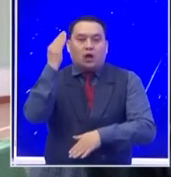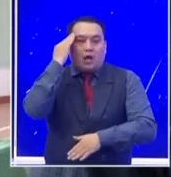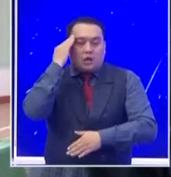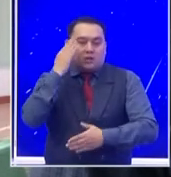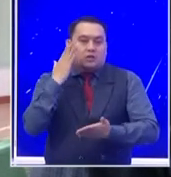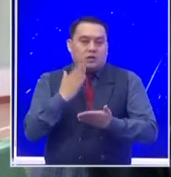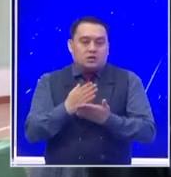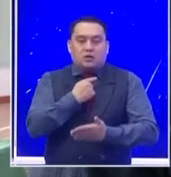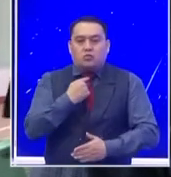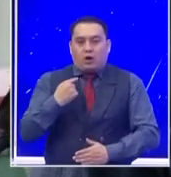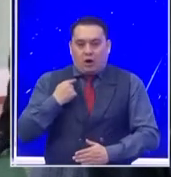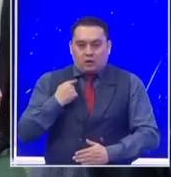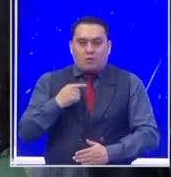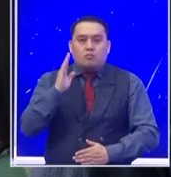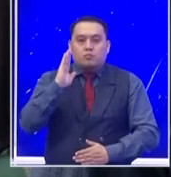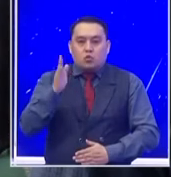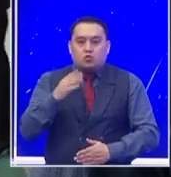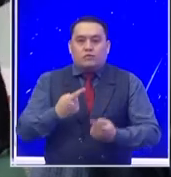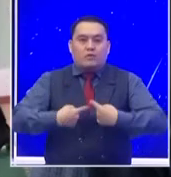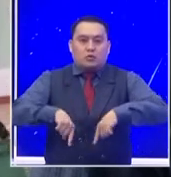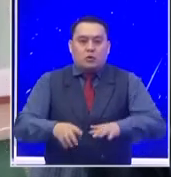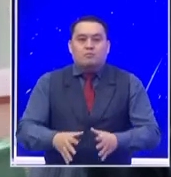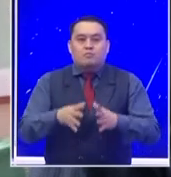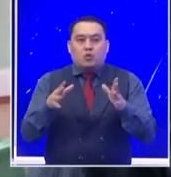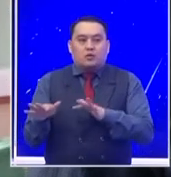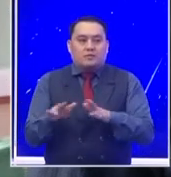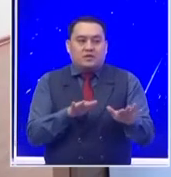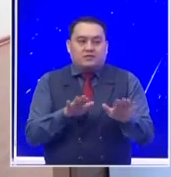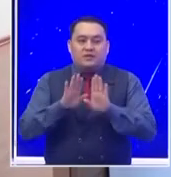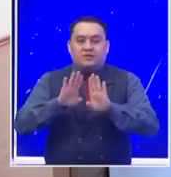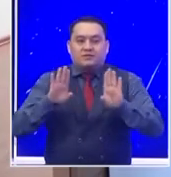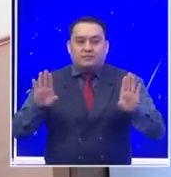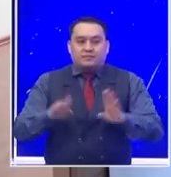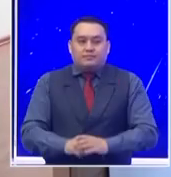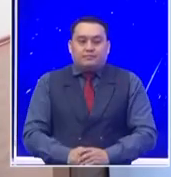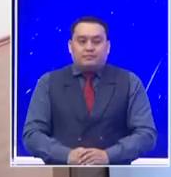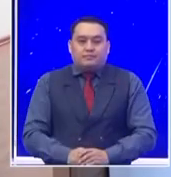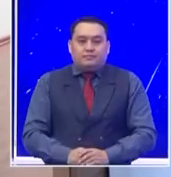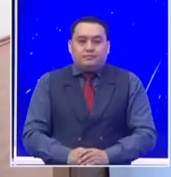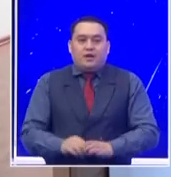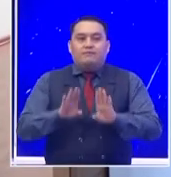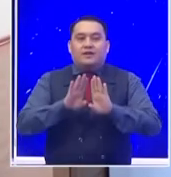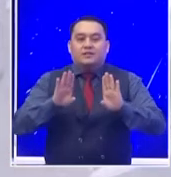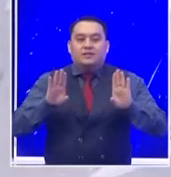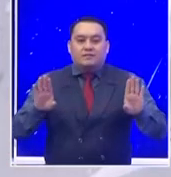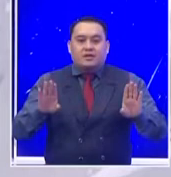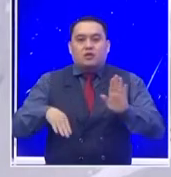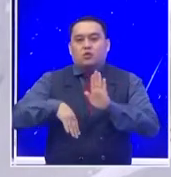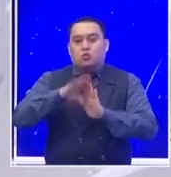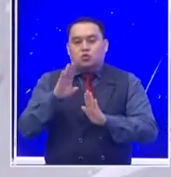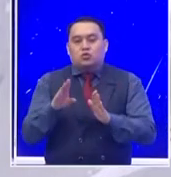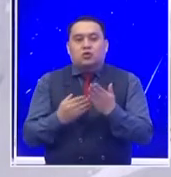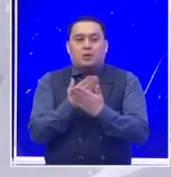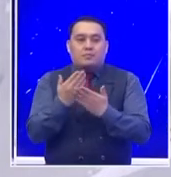подрастают в талдыкоргане надеюсь в будущем организуем еще много выставок здесь на суд зрители были представлены более 30 лучших картин